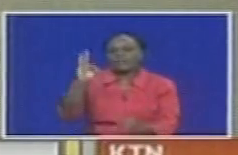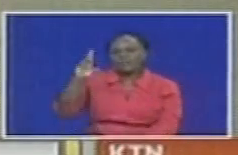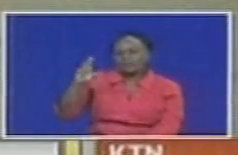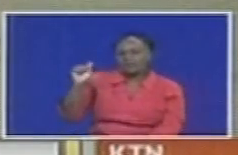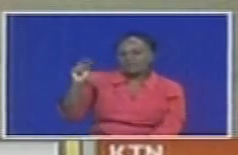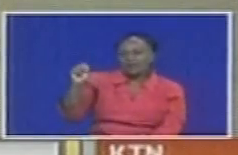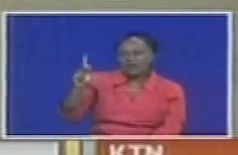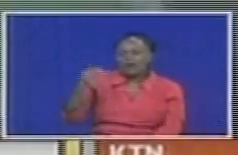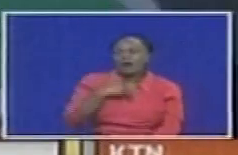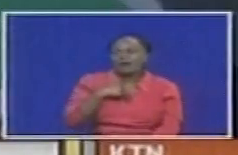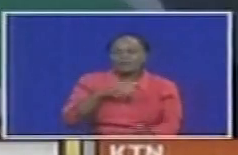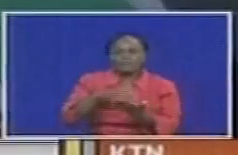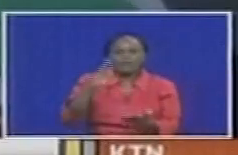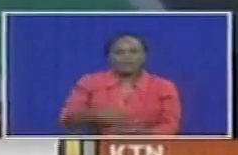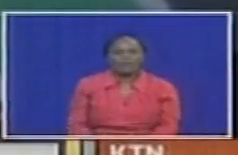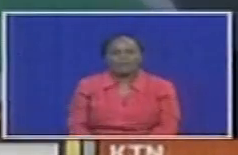anaarifu.